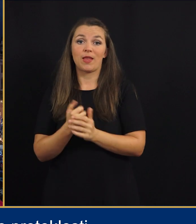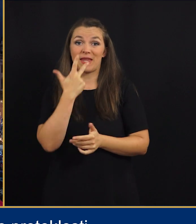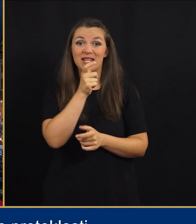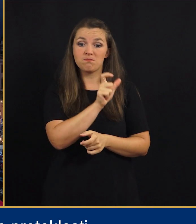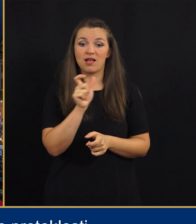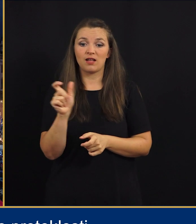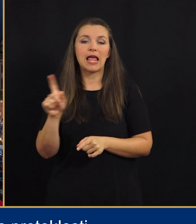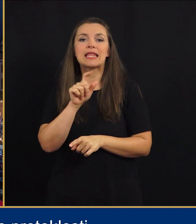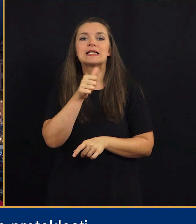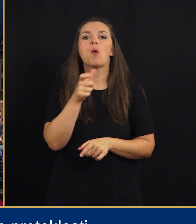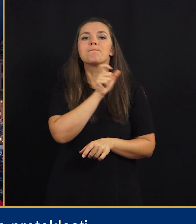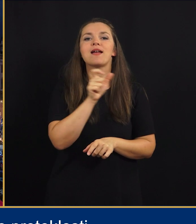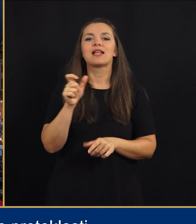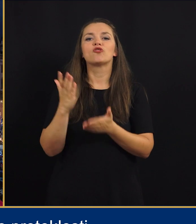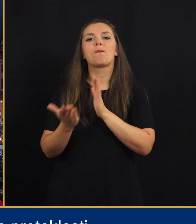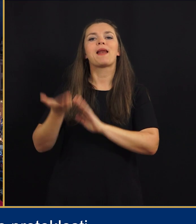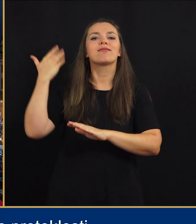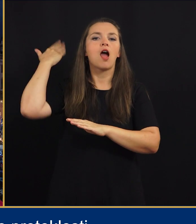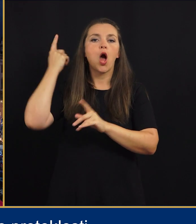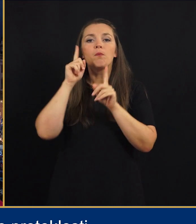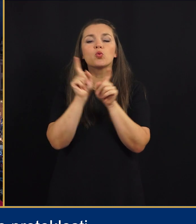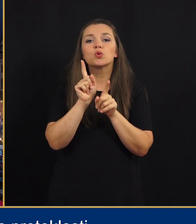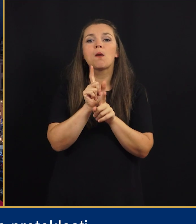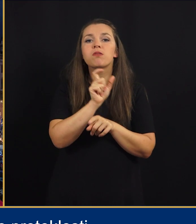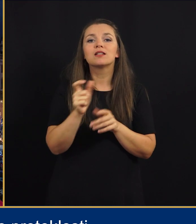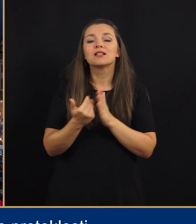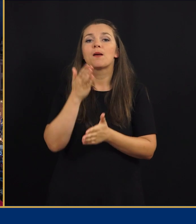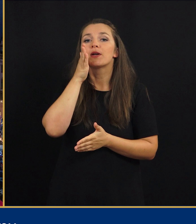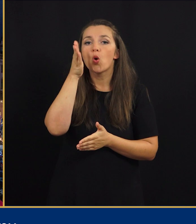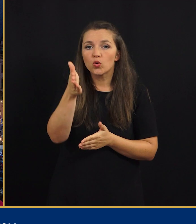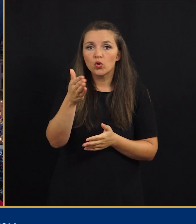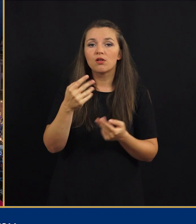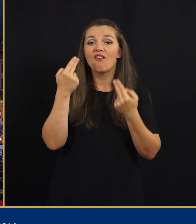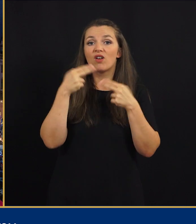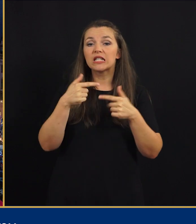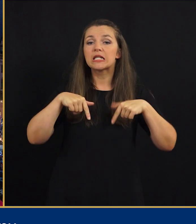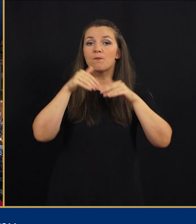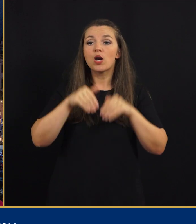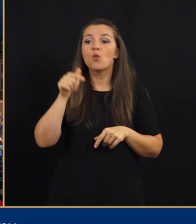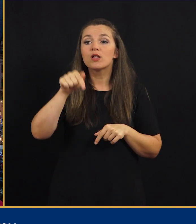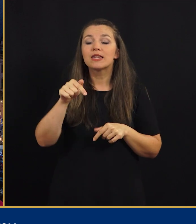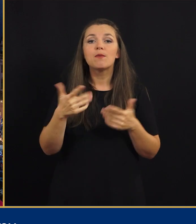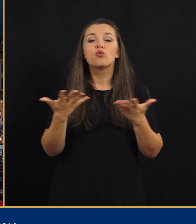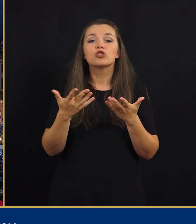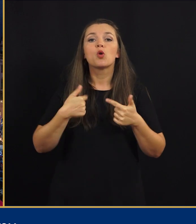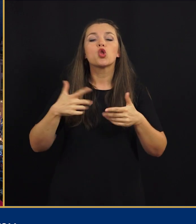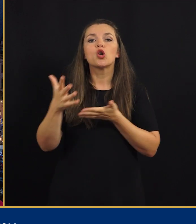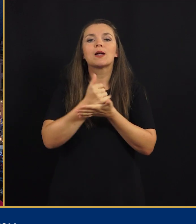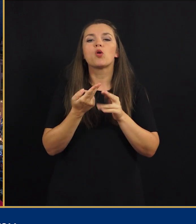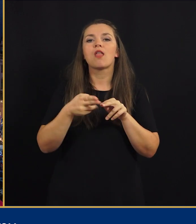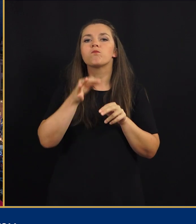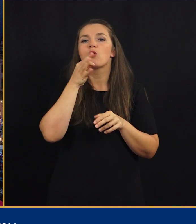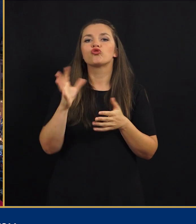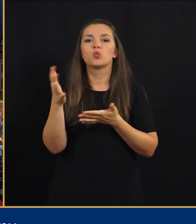besede, ki niso samo besede preteklosti, temveč tudi besede prihodnosti. Vrniti se moramo k temu, s čimer dosegamo